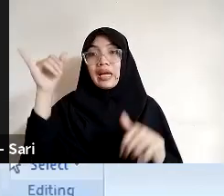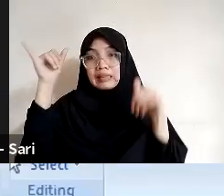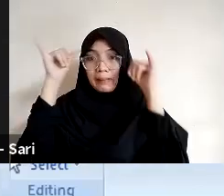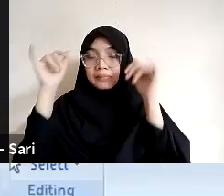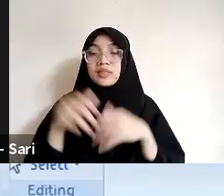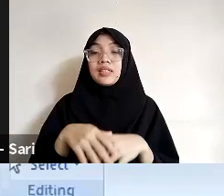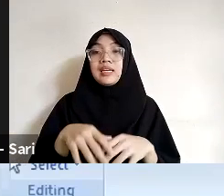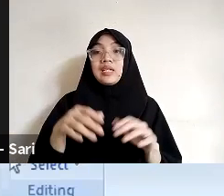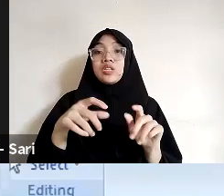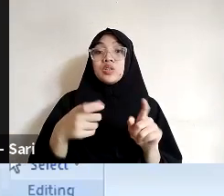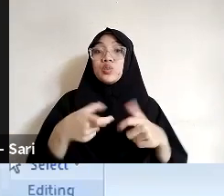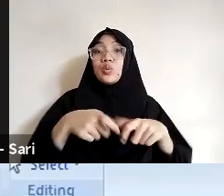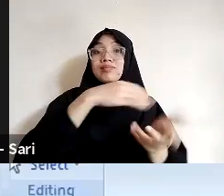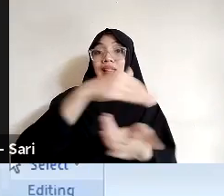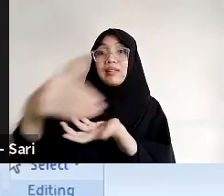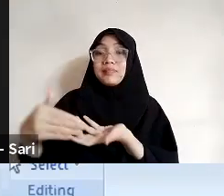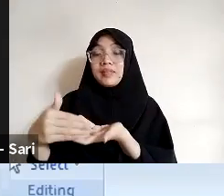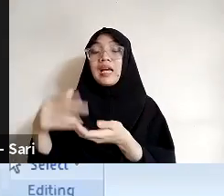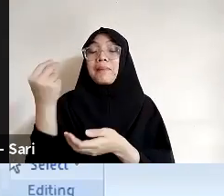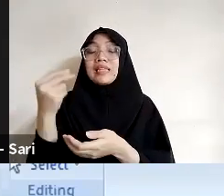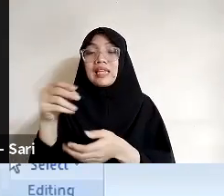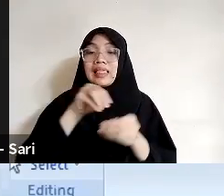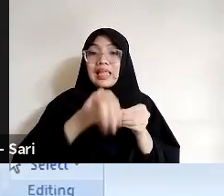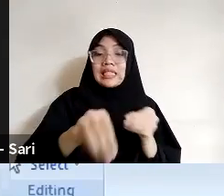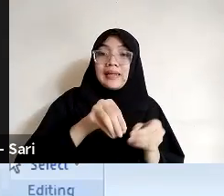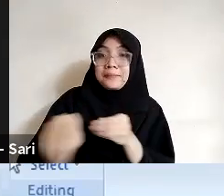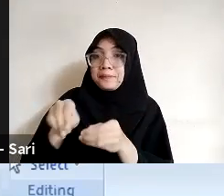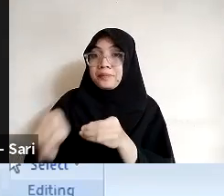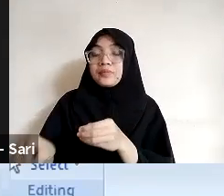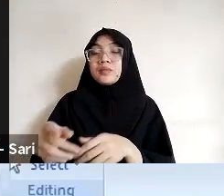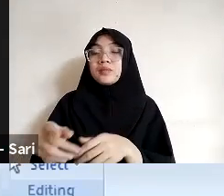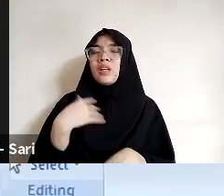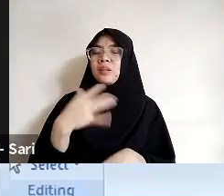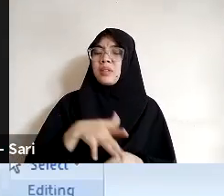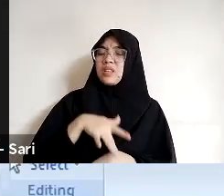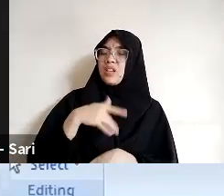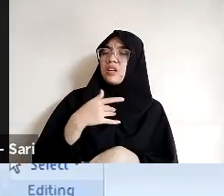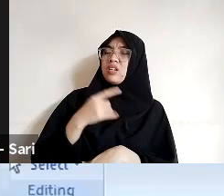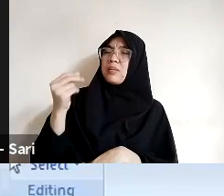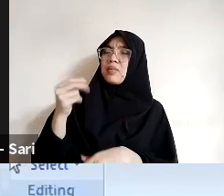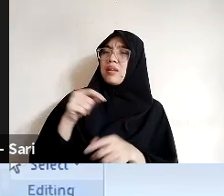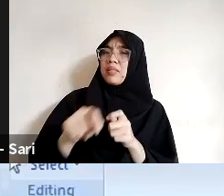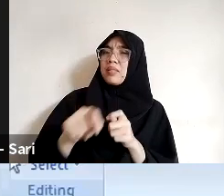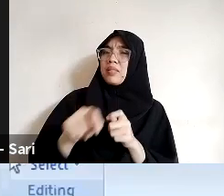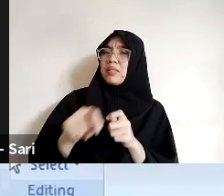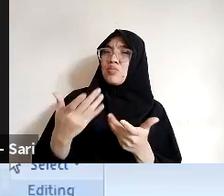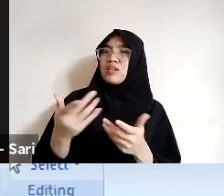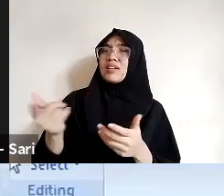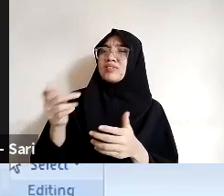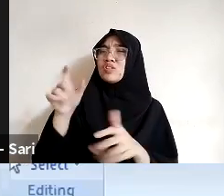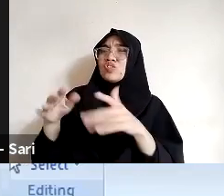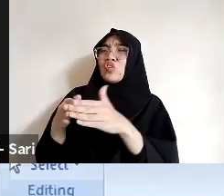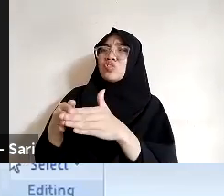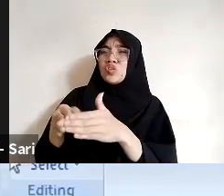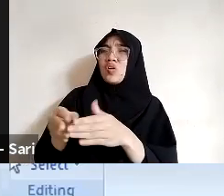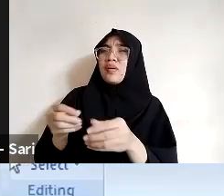poinnya Kementerian Pertanian, justru saya kok merasa Kementerian Pertanian lebih pantas sebagai Kementerian Perdagangan. Kalau di